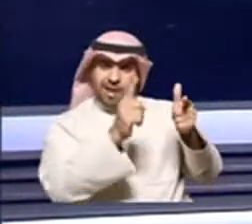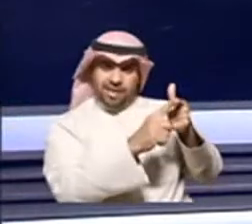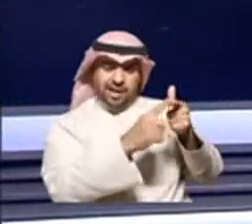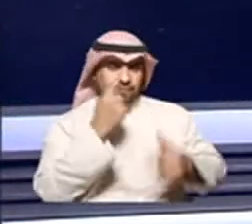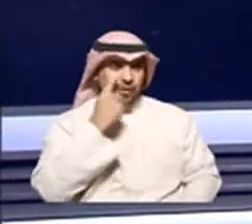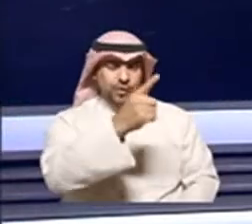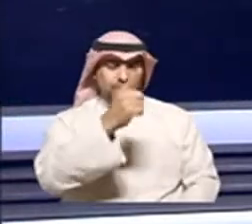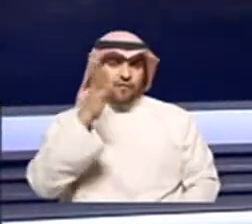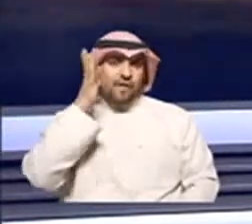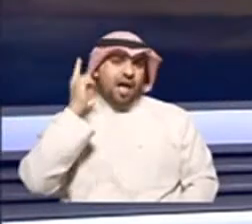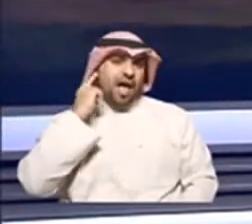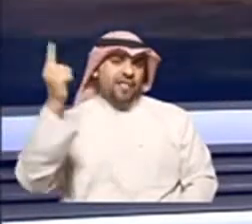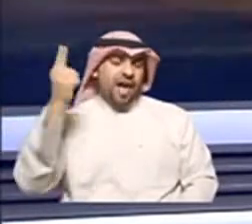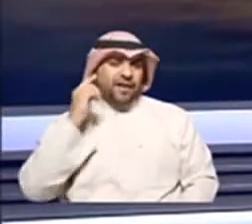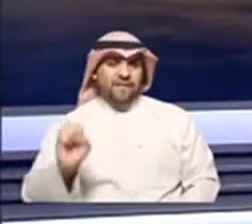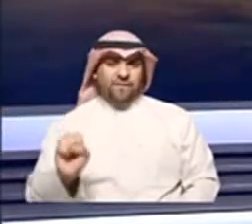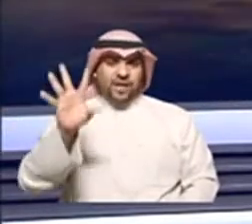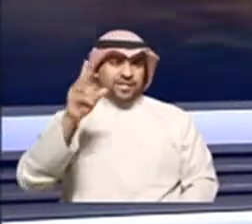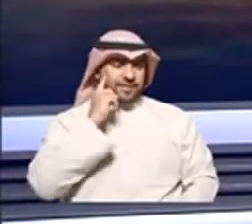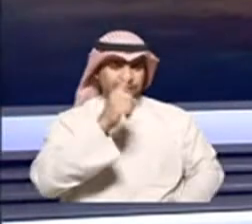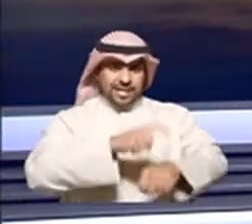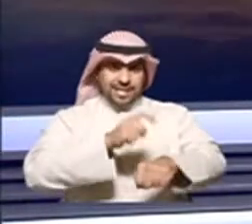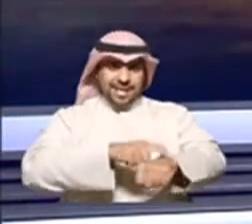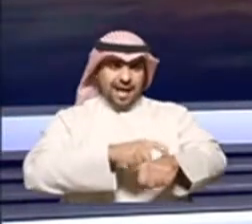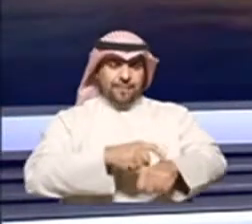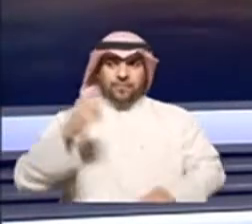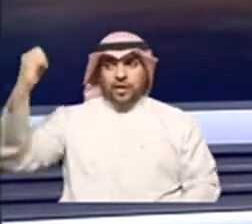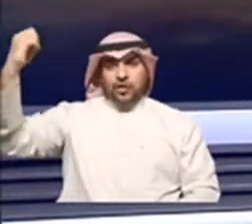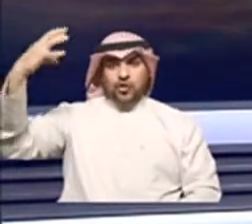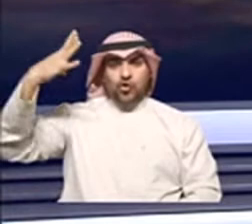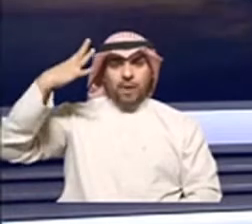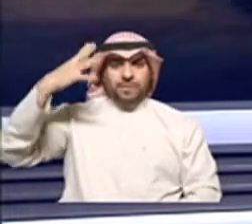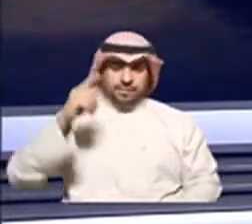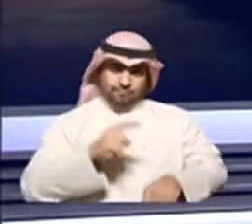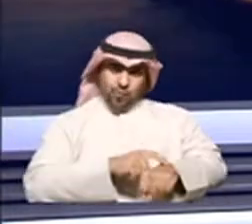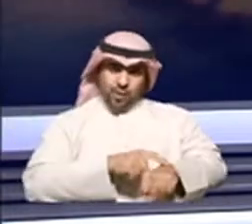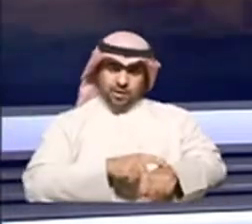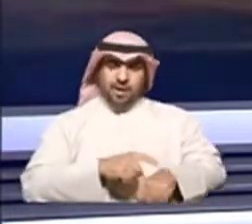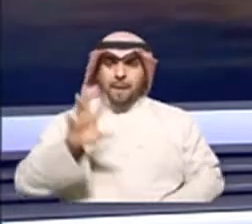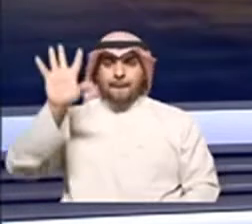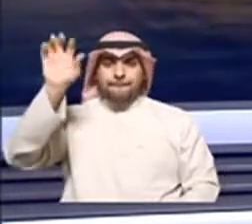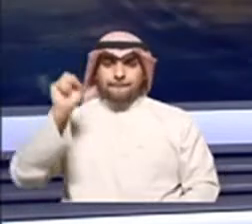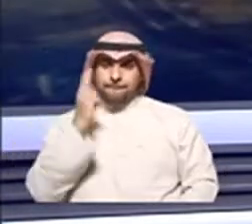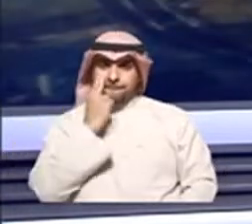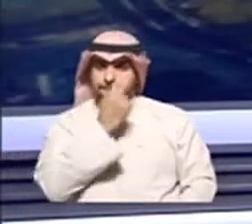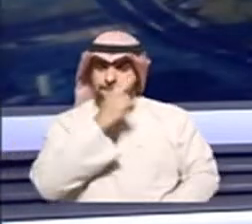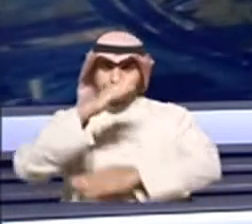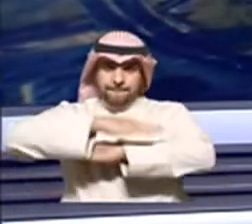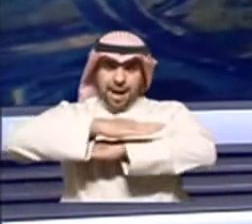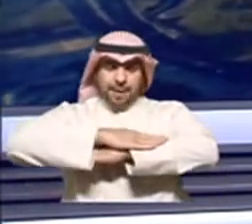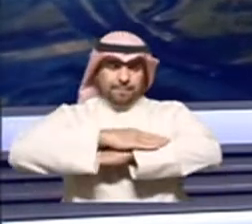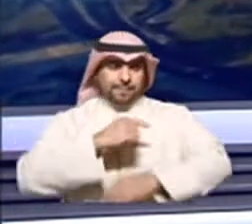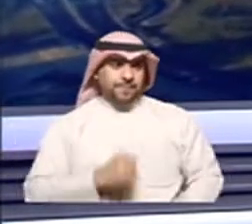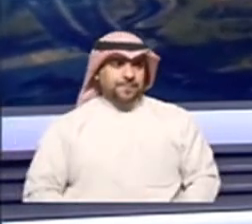الله أذان الفير راح يكون الساعة 5:11، والشروق الساعة 6:31، والمغرب الساعة 5:34. أما